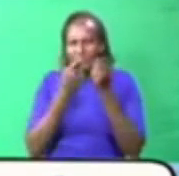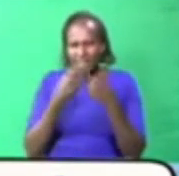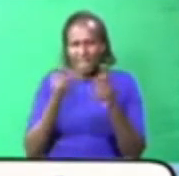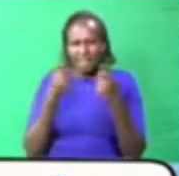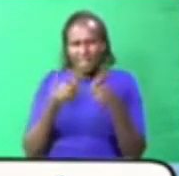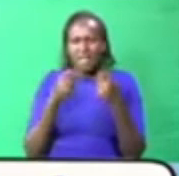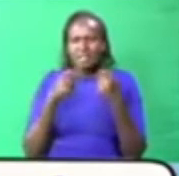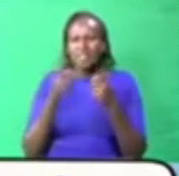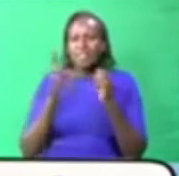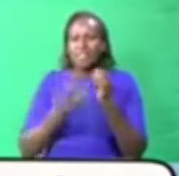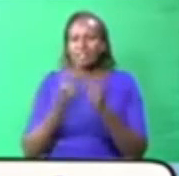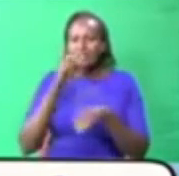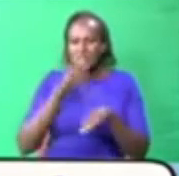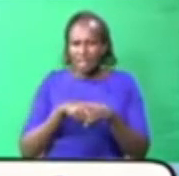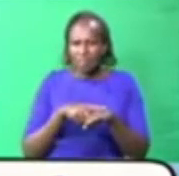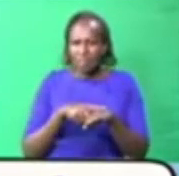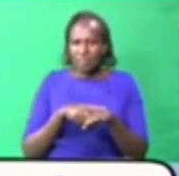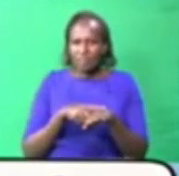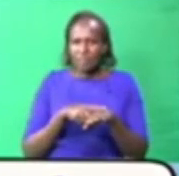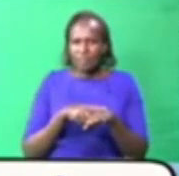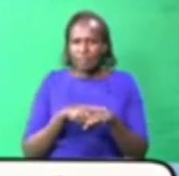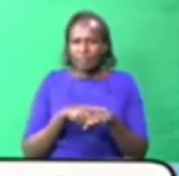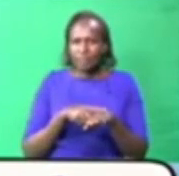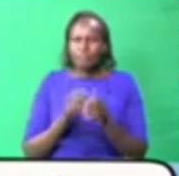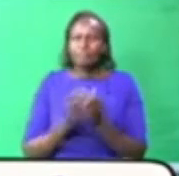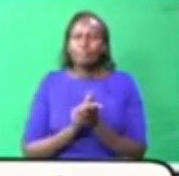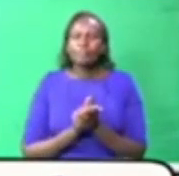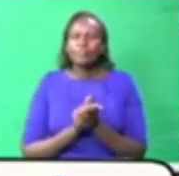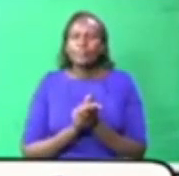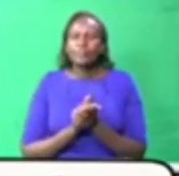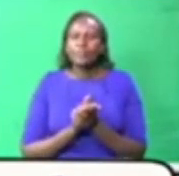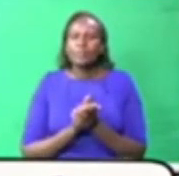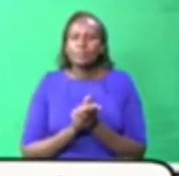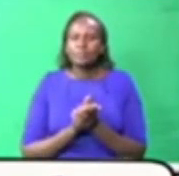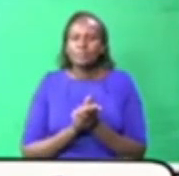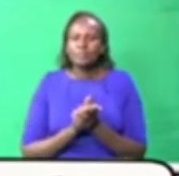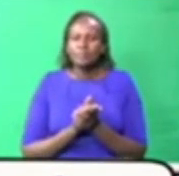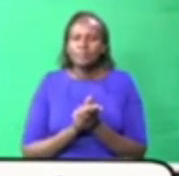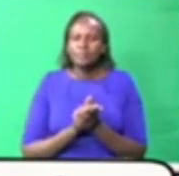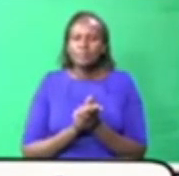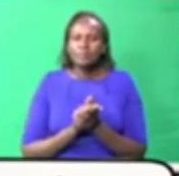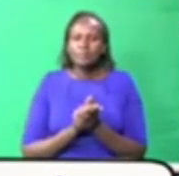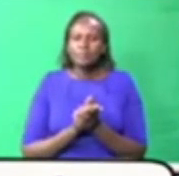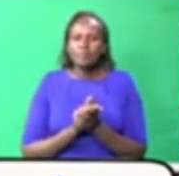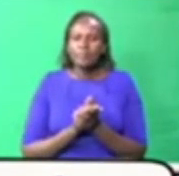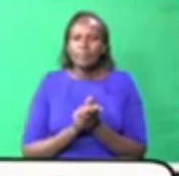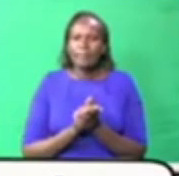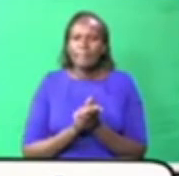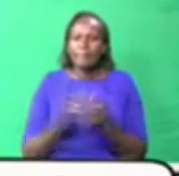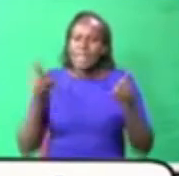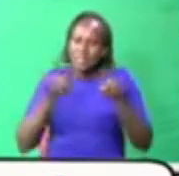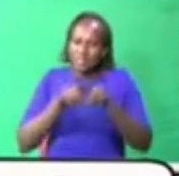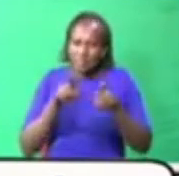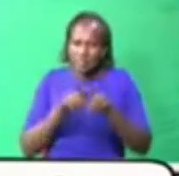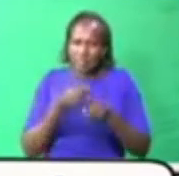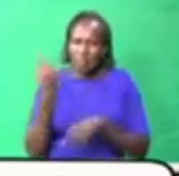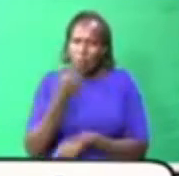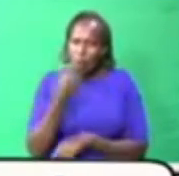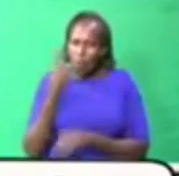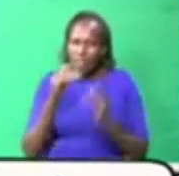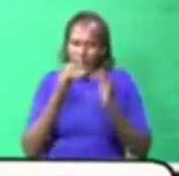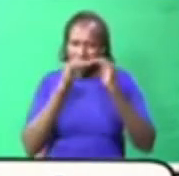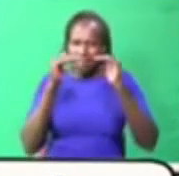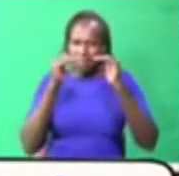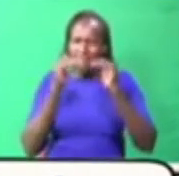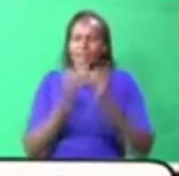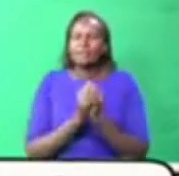Seven times has the word of God been tested. It has been found to be flawless. Therefore, it is the only standard. It is the only